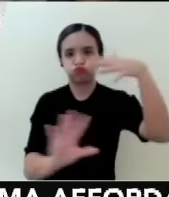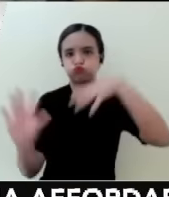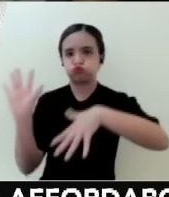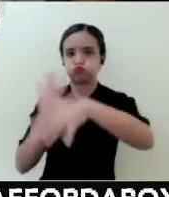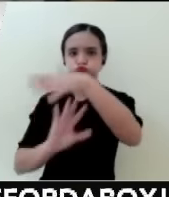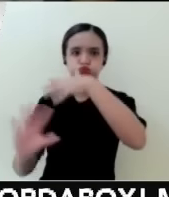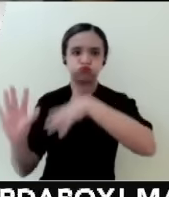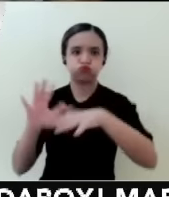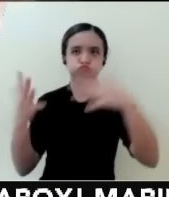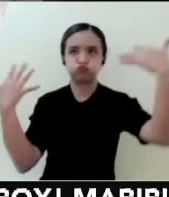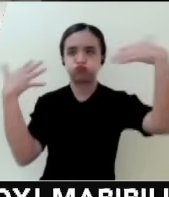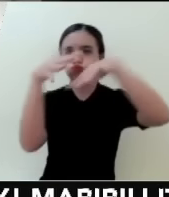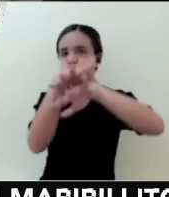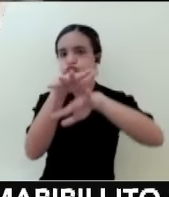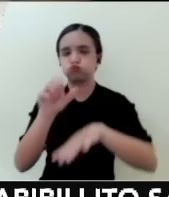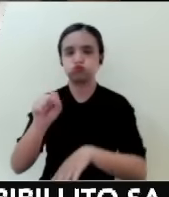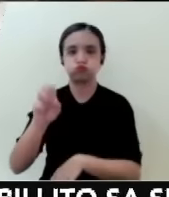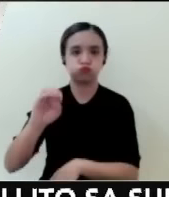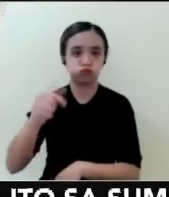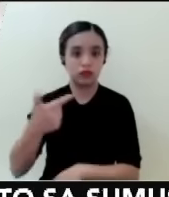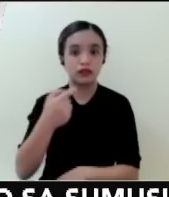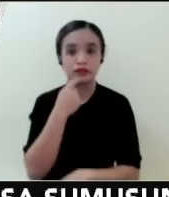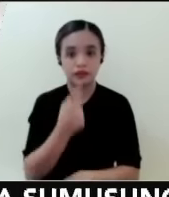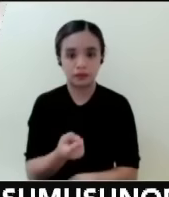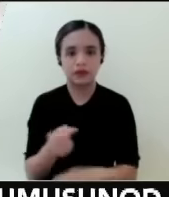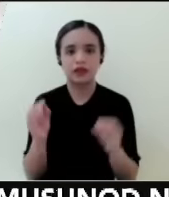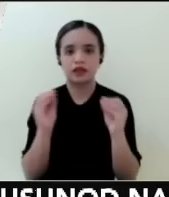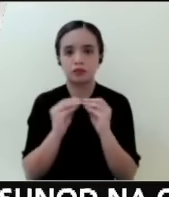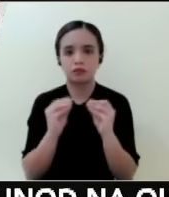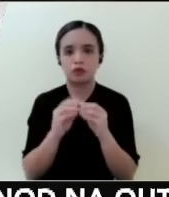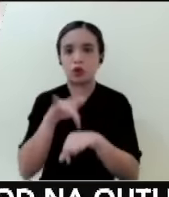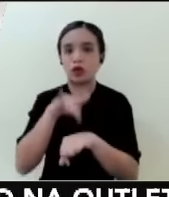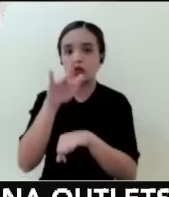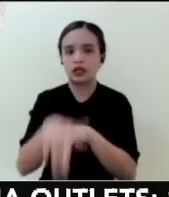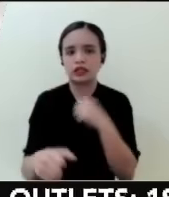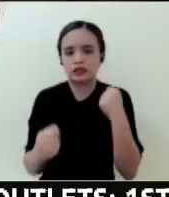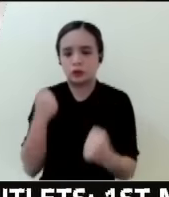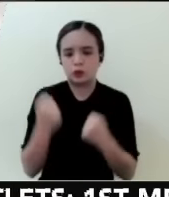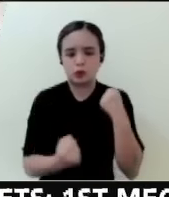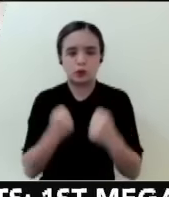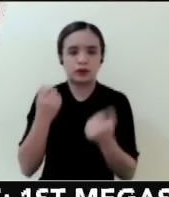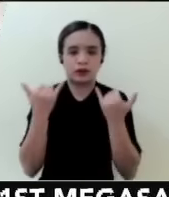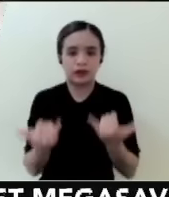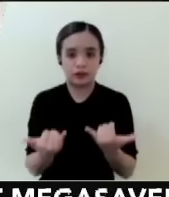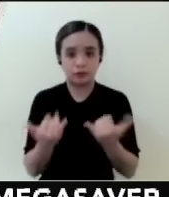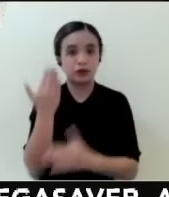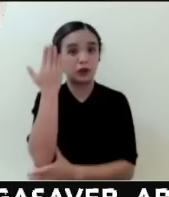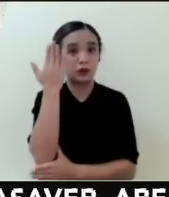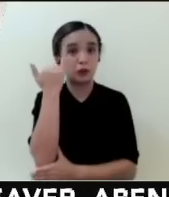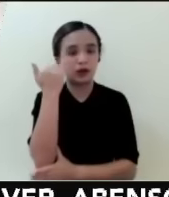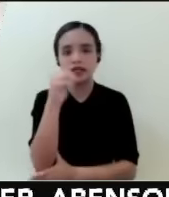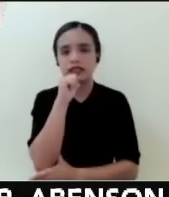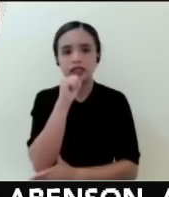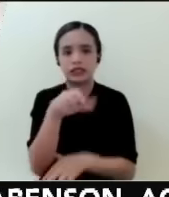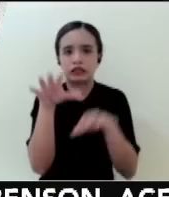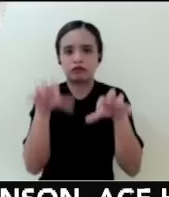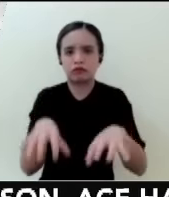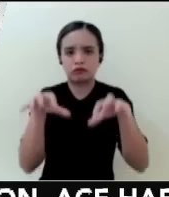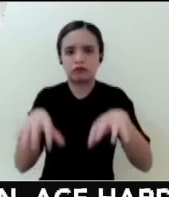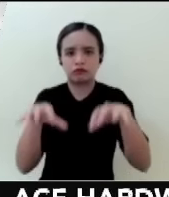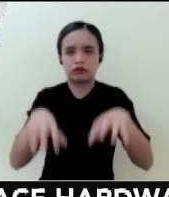na si Tatay Django at Marino, mas inagahan daw ang jogging ngayong araw para rin di abutan ng ulan. Kasi